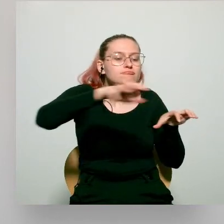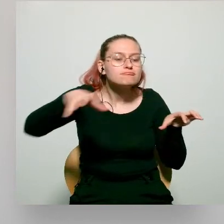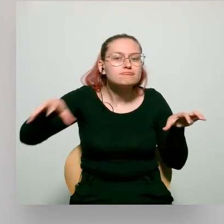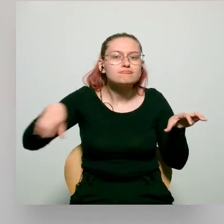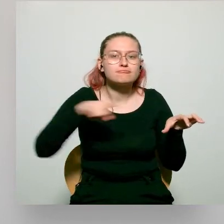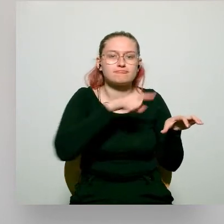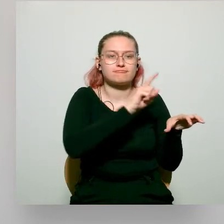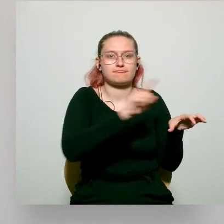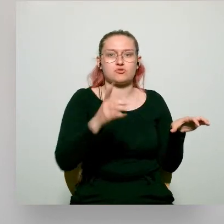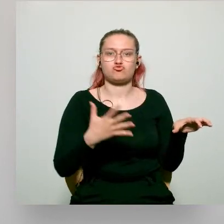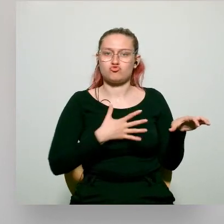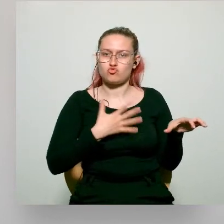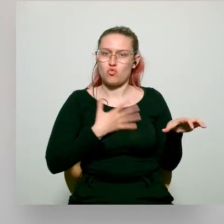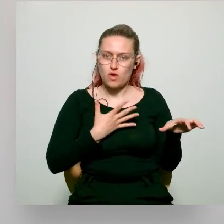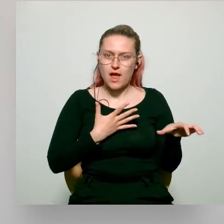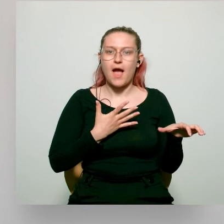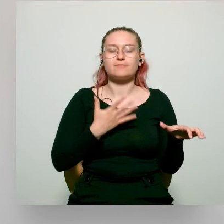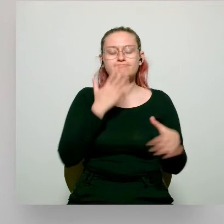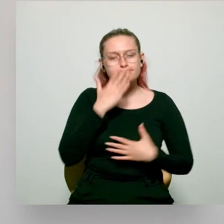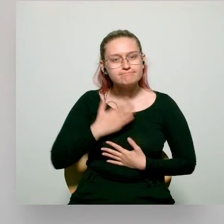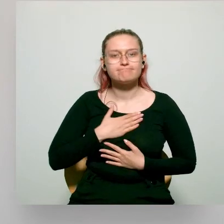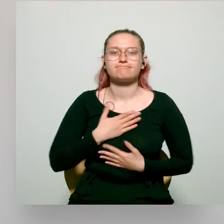kiedy niespodziewanie